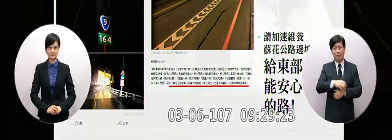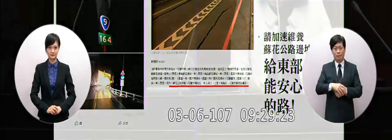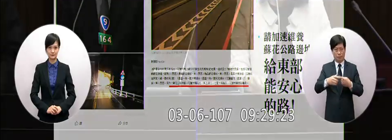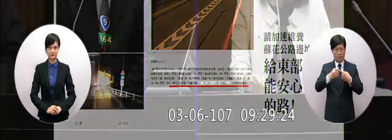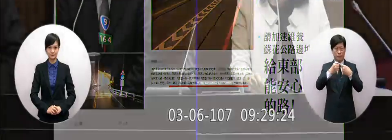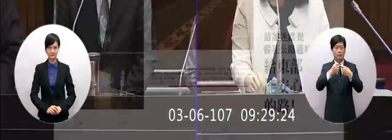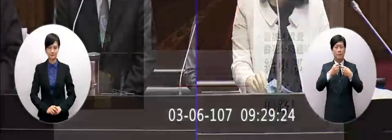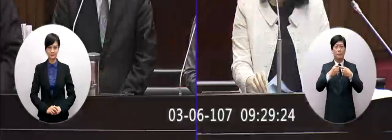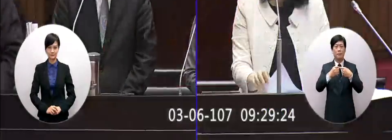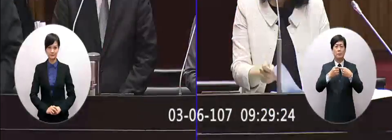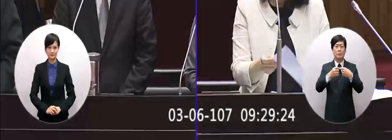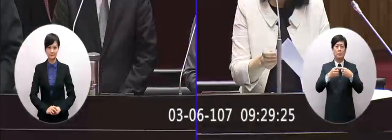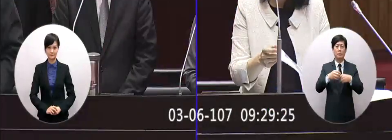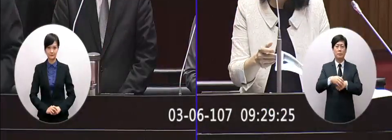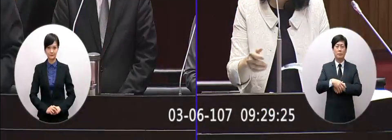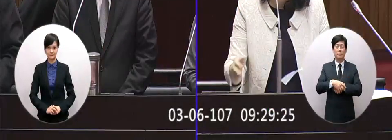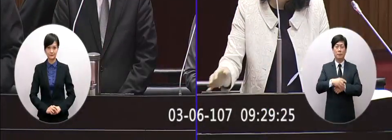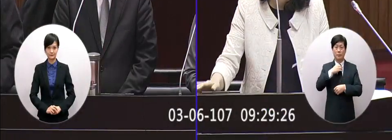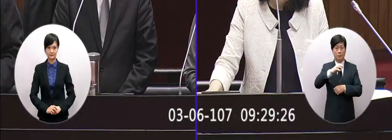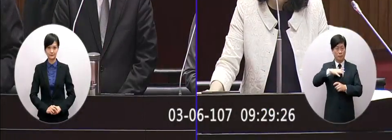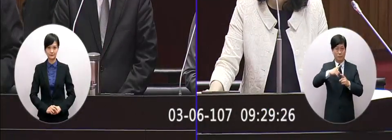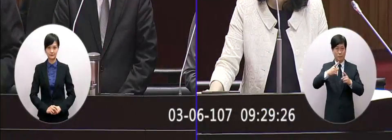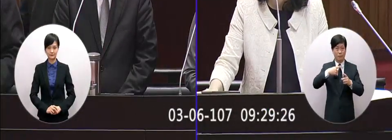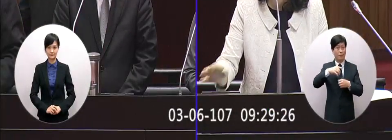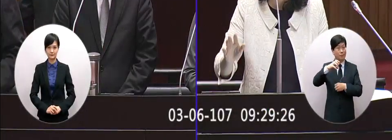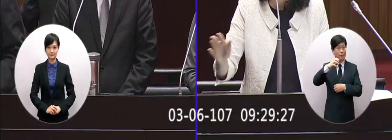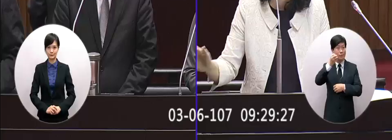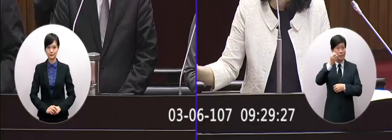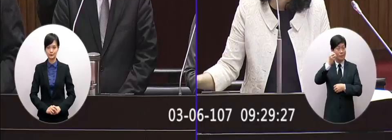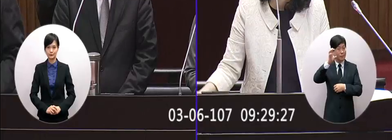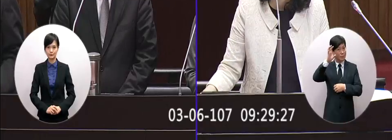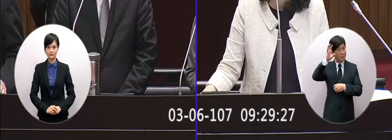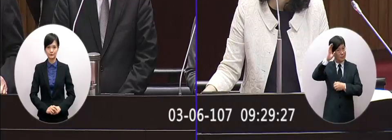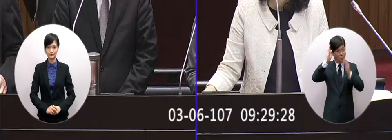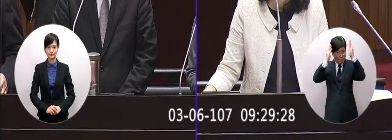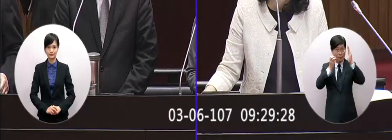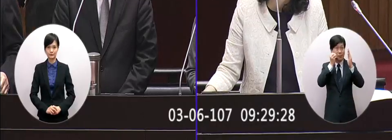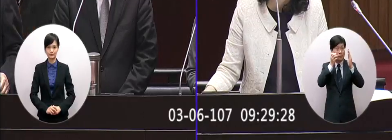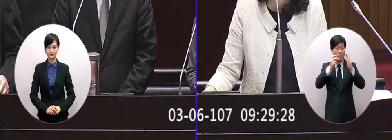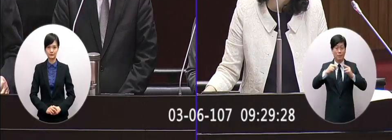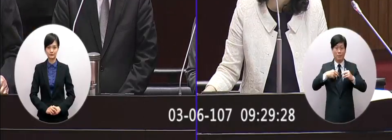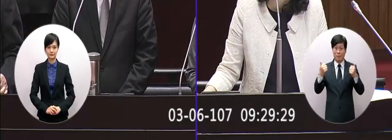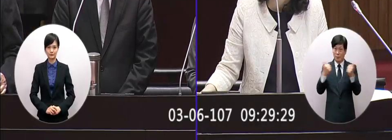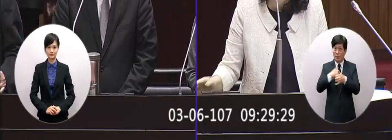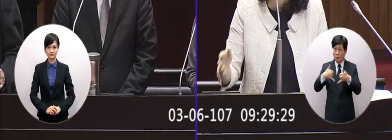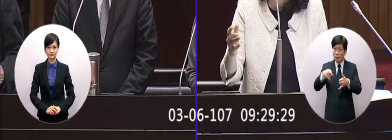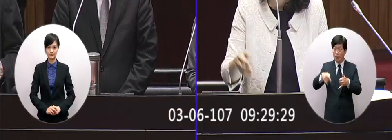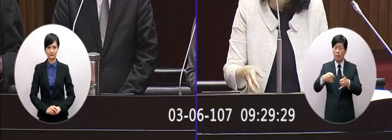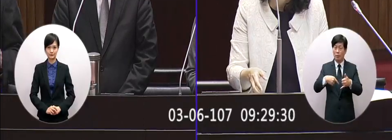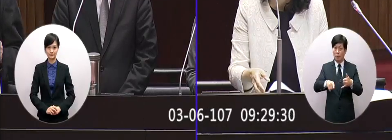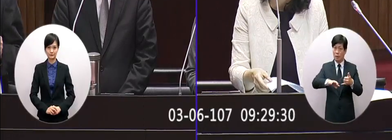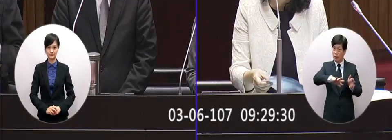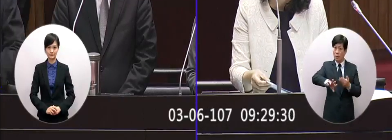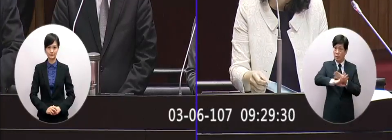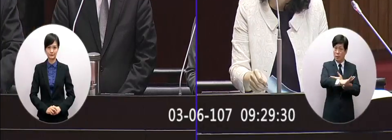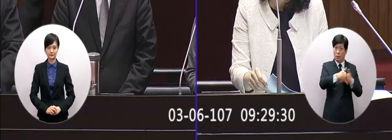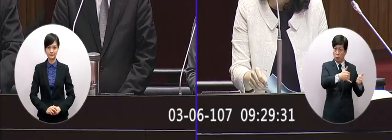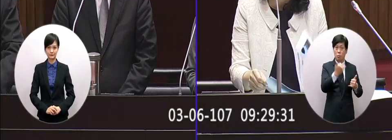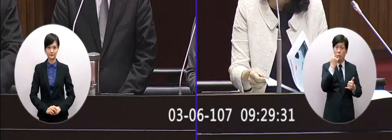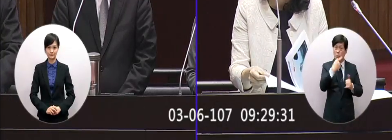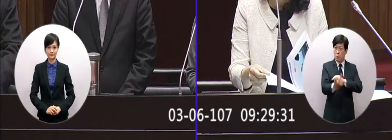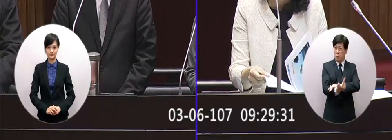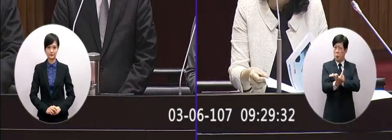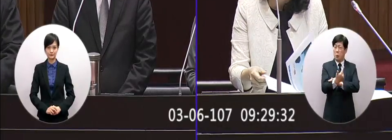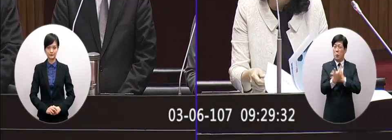望第一个，我们这个苏花改的除了隧道段以外，我们其他的瓶颈路段是不是好，院长能